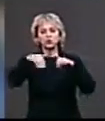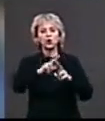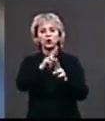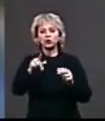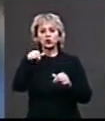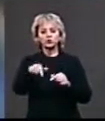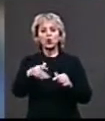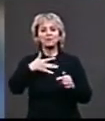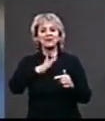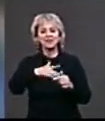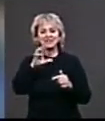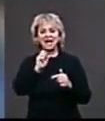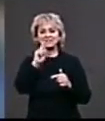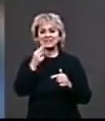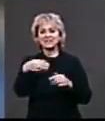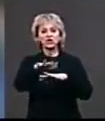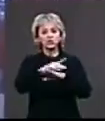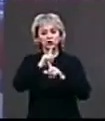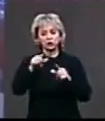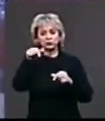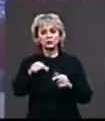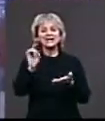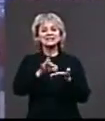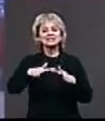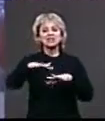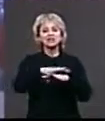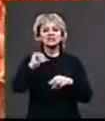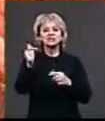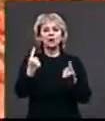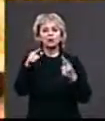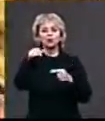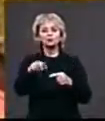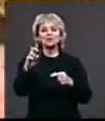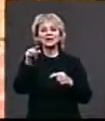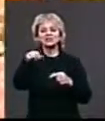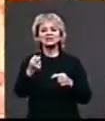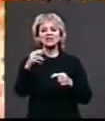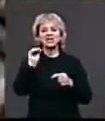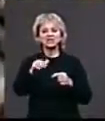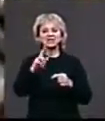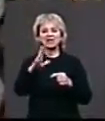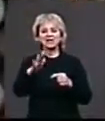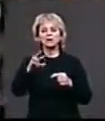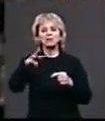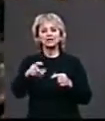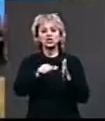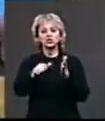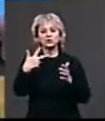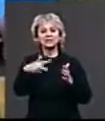никто приватизировать акции рынка не будет. Центральный рынок самый крупный в Батайске. 12 тысяч квадратных метров,